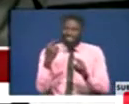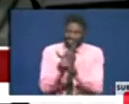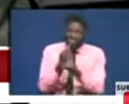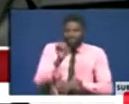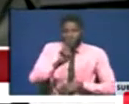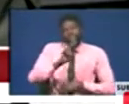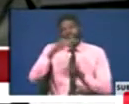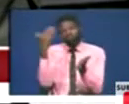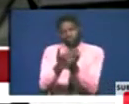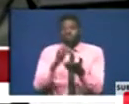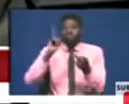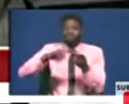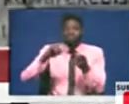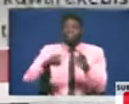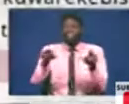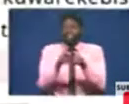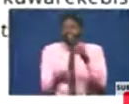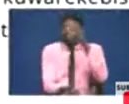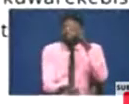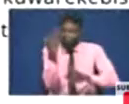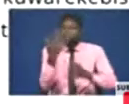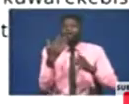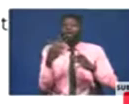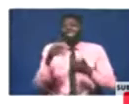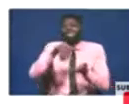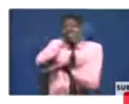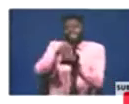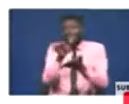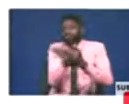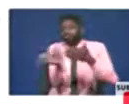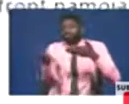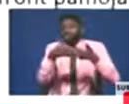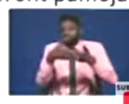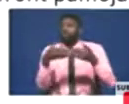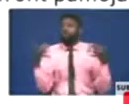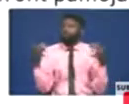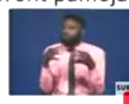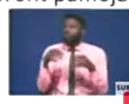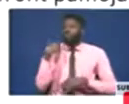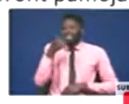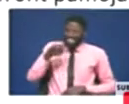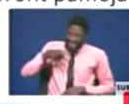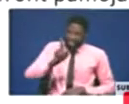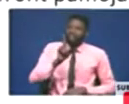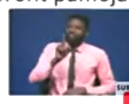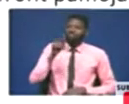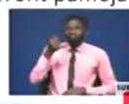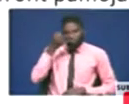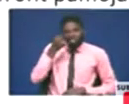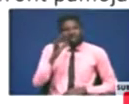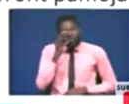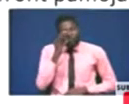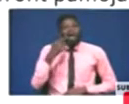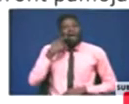vya kurekebisha tabia waraibu wa mihadarati katika kaunti hiyo ya Pwani. Na Agosti tarehe